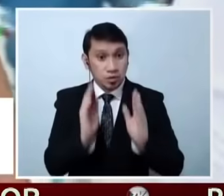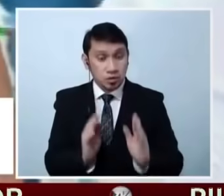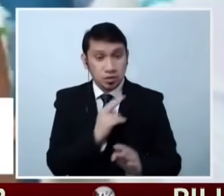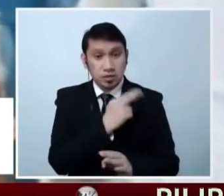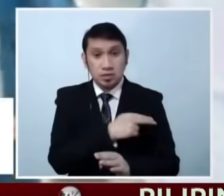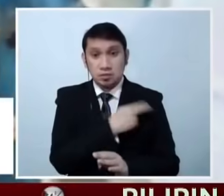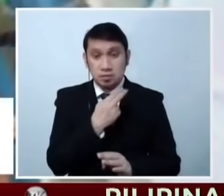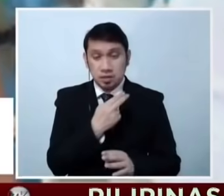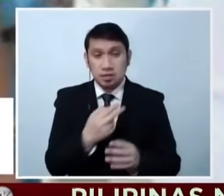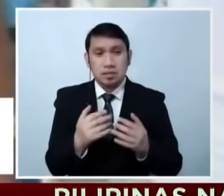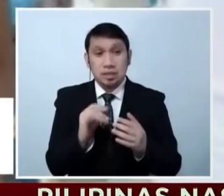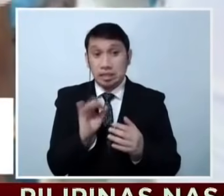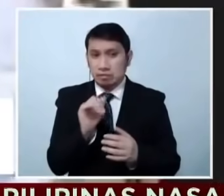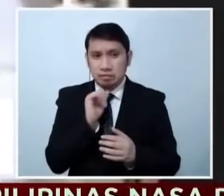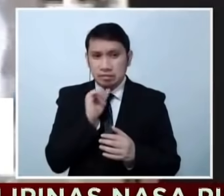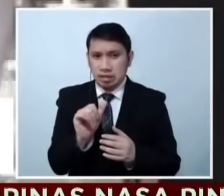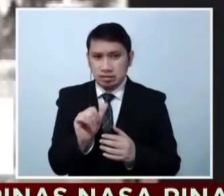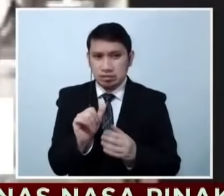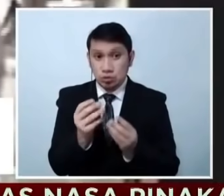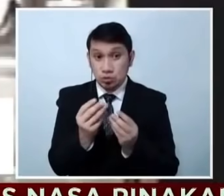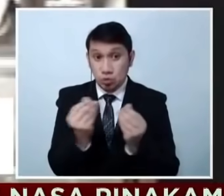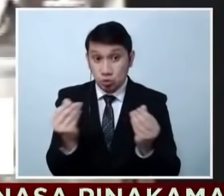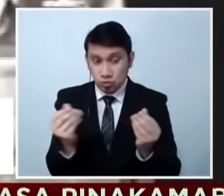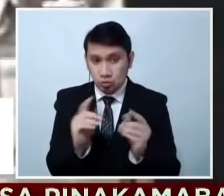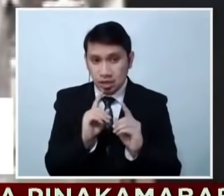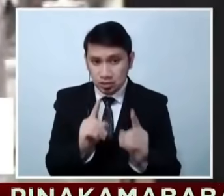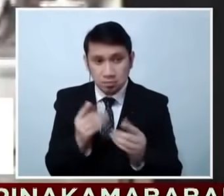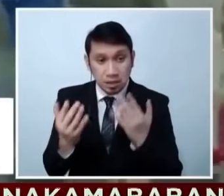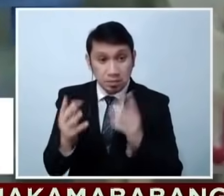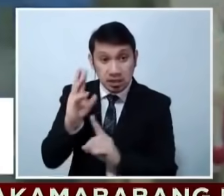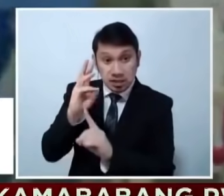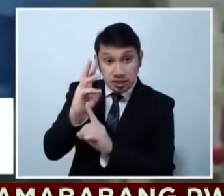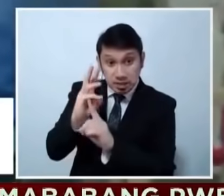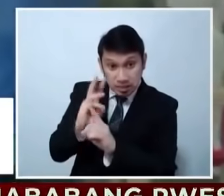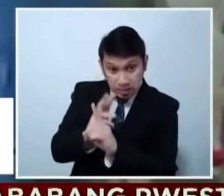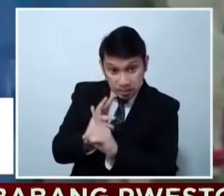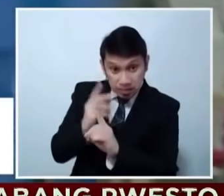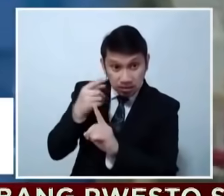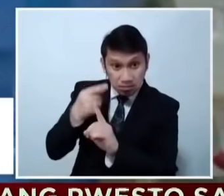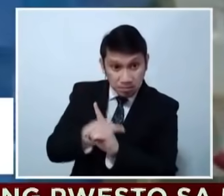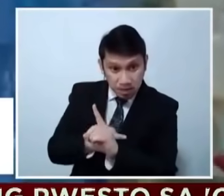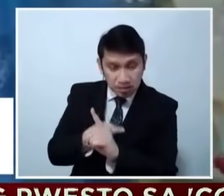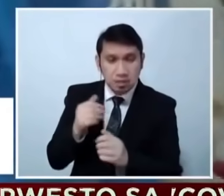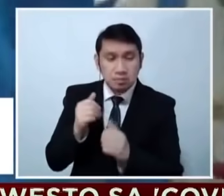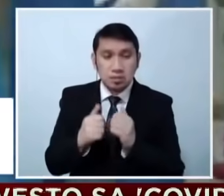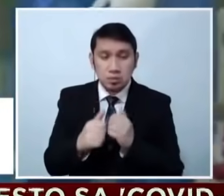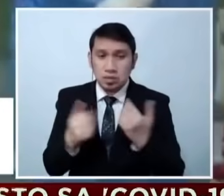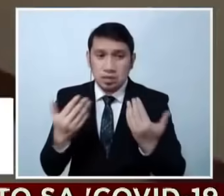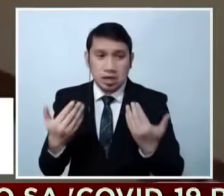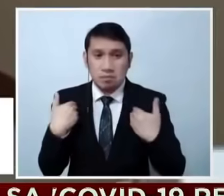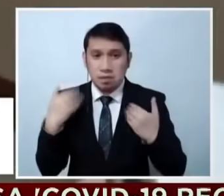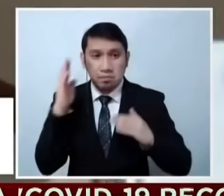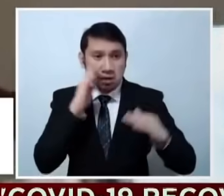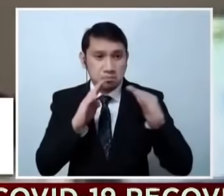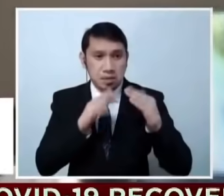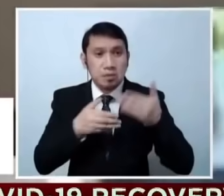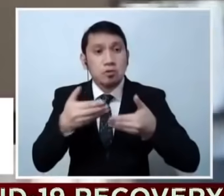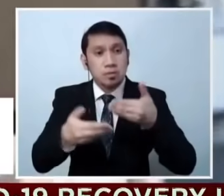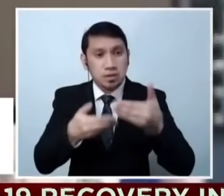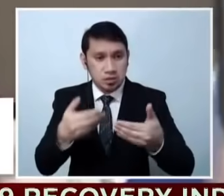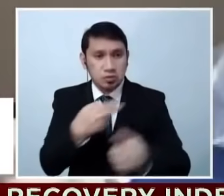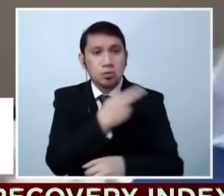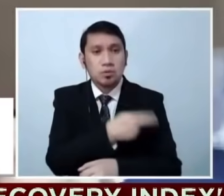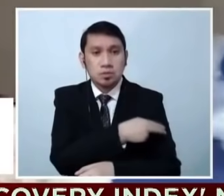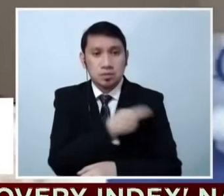natugunan, posibleng sa susunod na 6 na buwan, maparalisa na ang operasyon ng mga ospital. Jeff